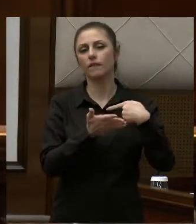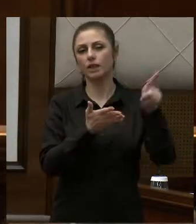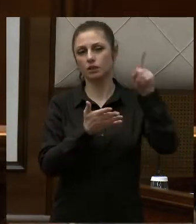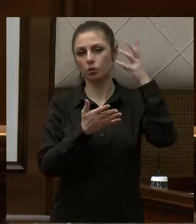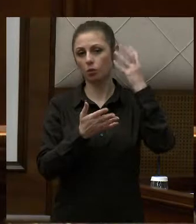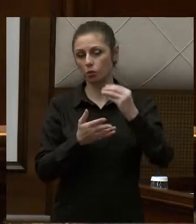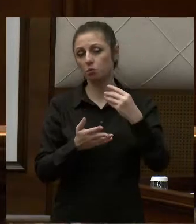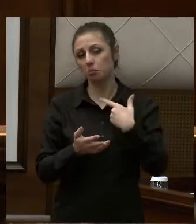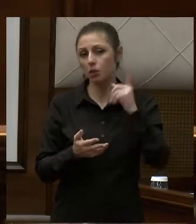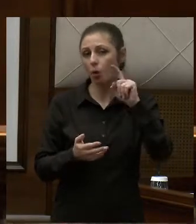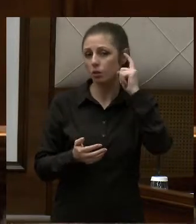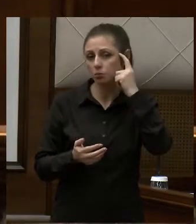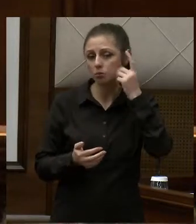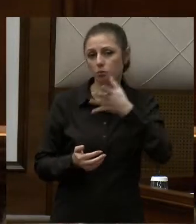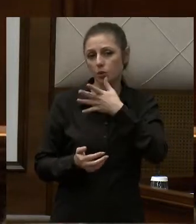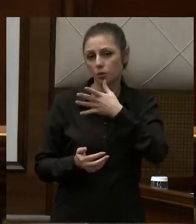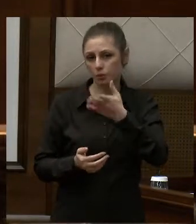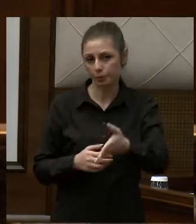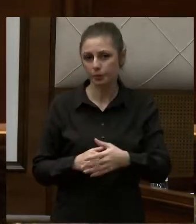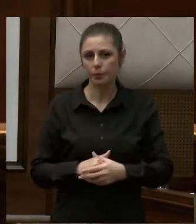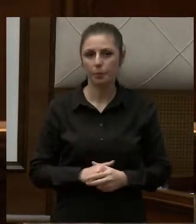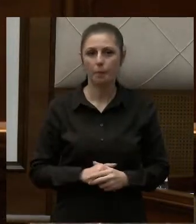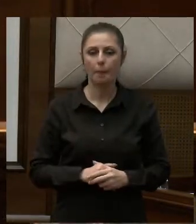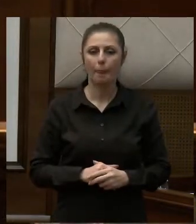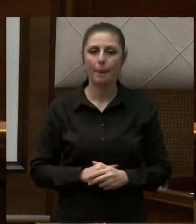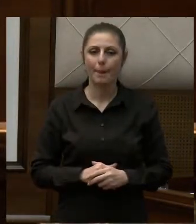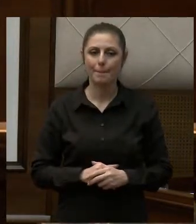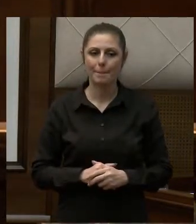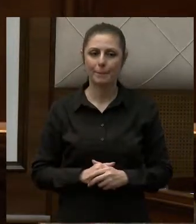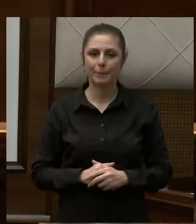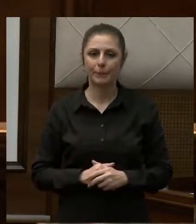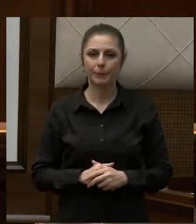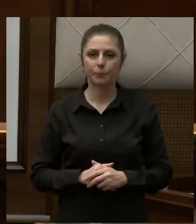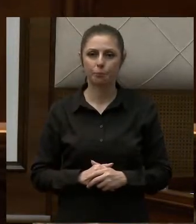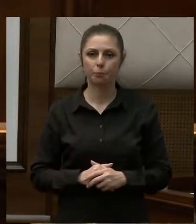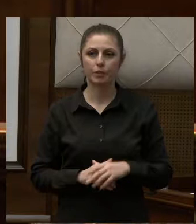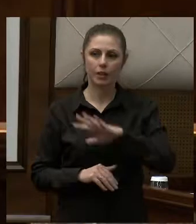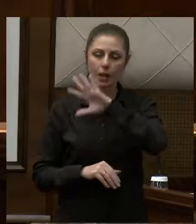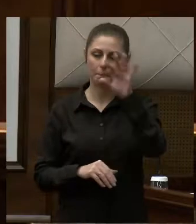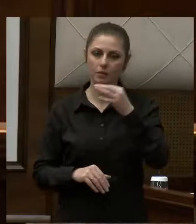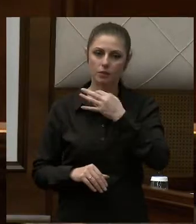%99 böyle olduğunu biliyorum. Sayın Uysal'a ve ilgili arkadaşlarıma